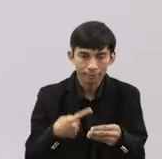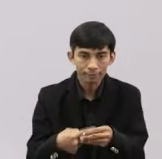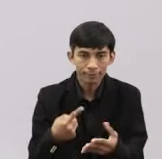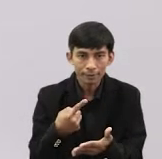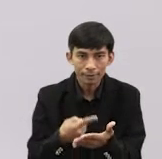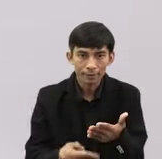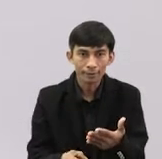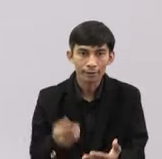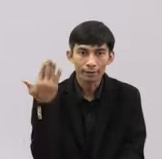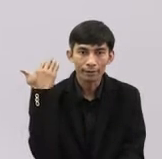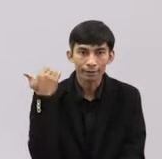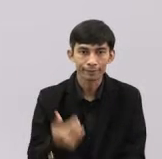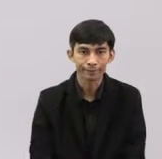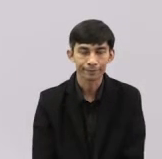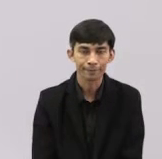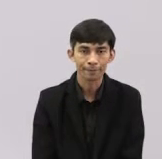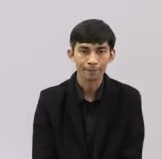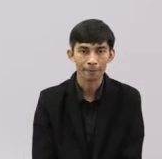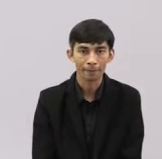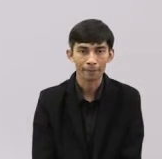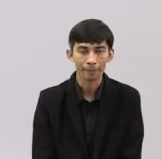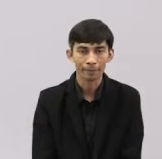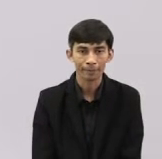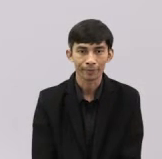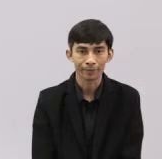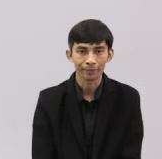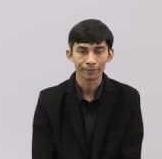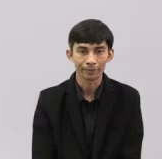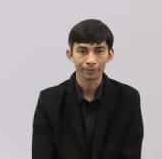Chà, chẳng cả mong muốn con ba riêng làm bị ấy con.